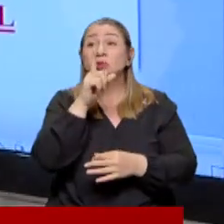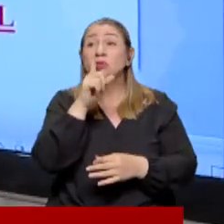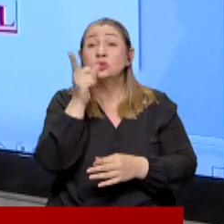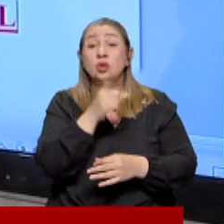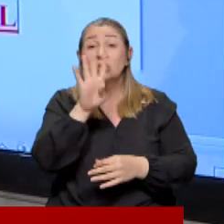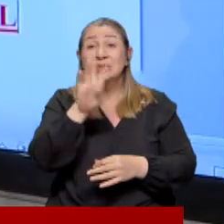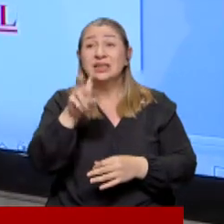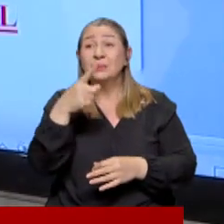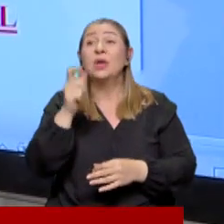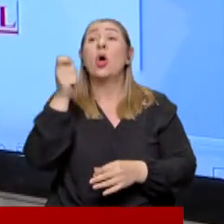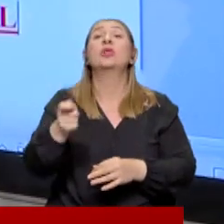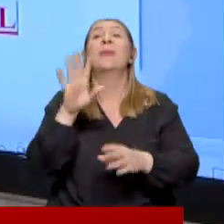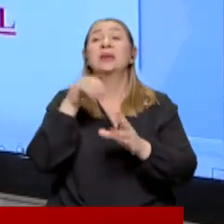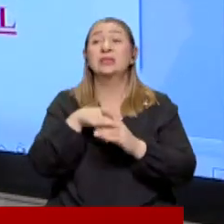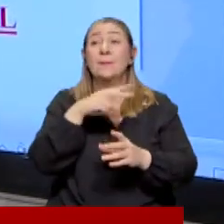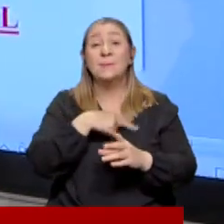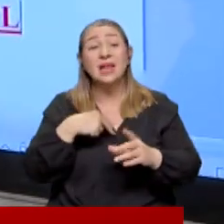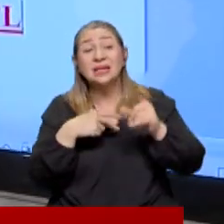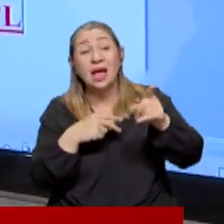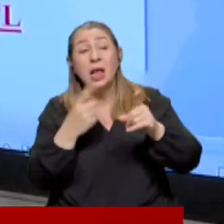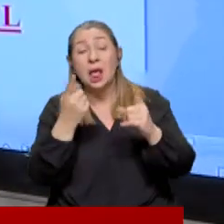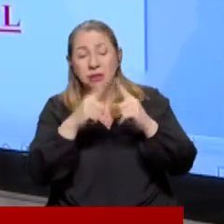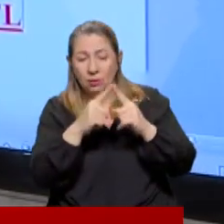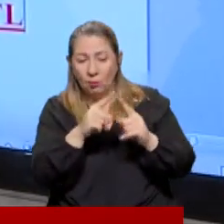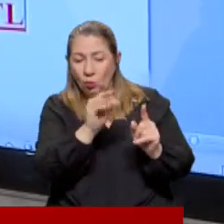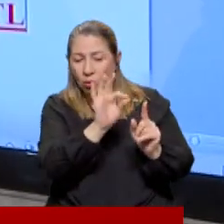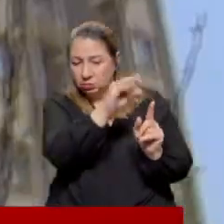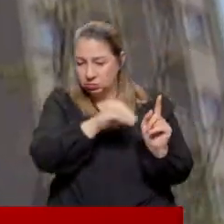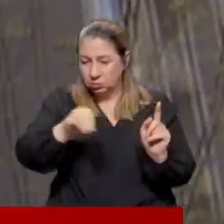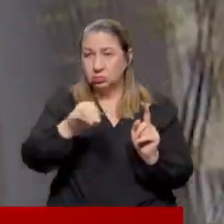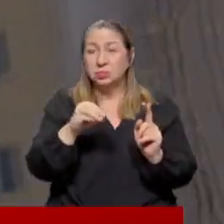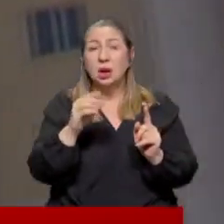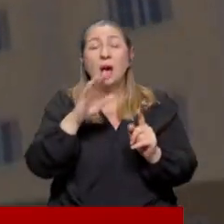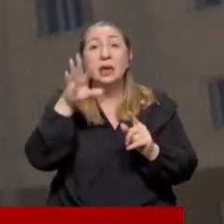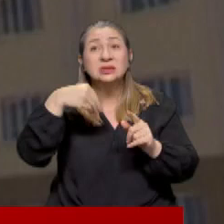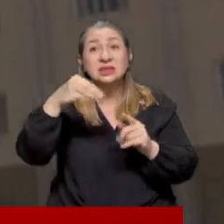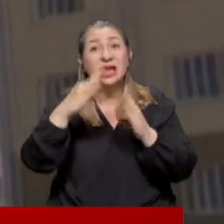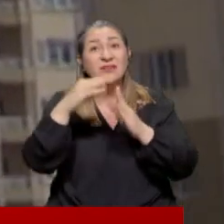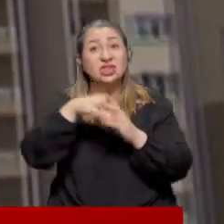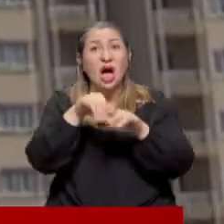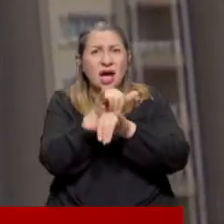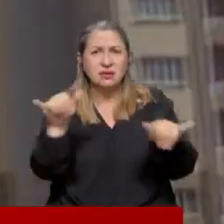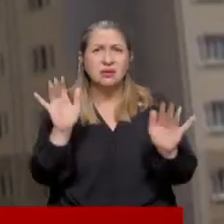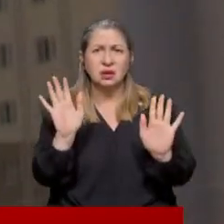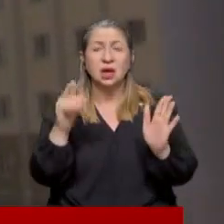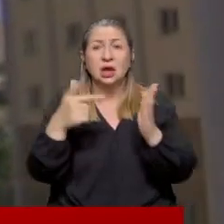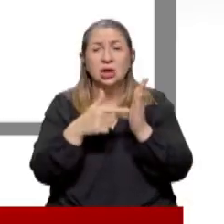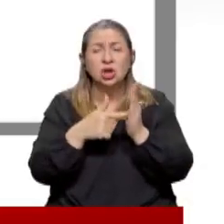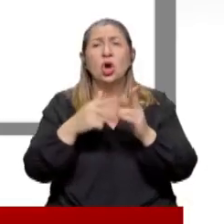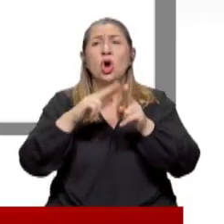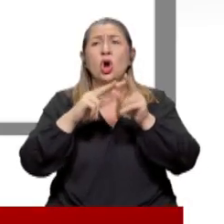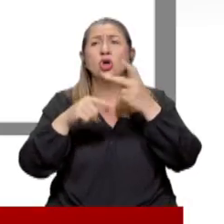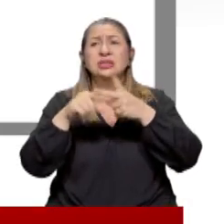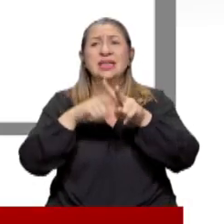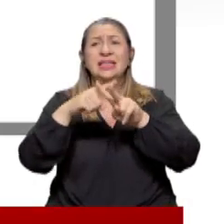104 üzerinden 48.000 lira ödememek için belediye Raci Neyse oranı göstereyim hemen her satılık konut için durum aynı Kadıköy